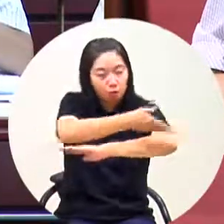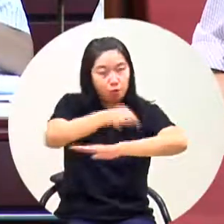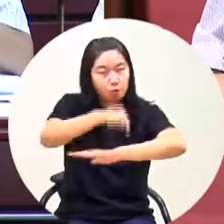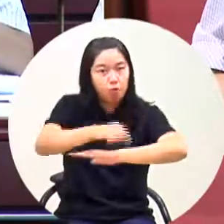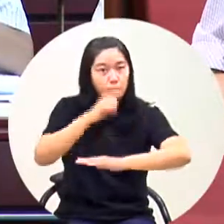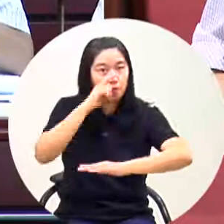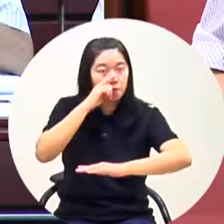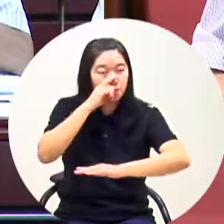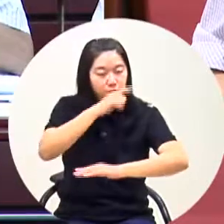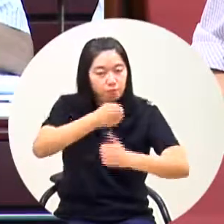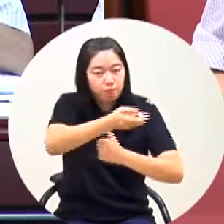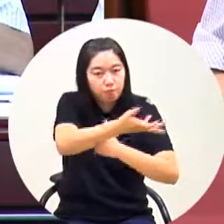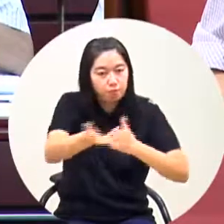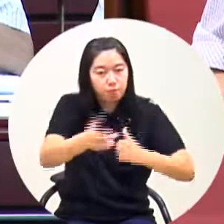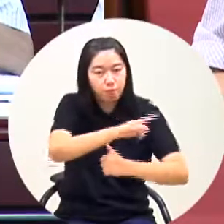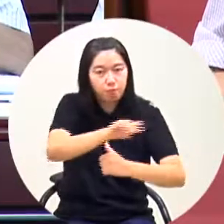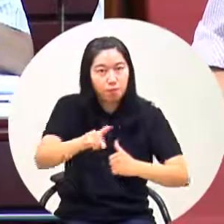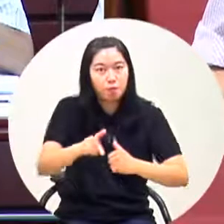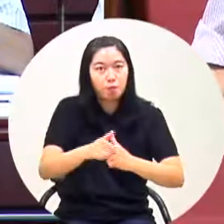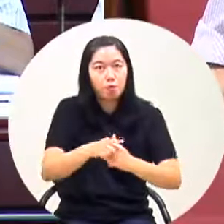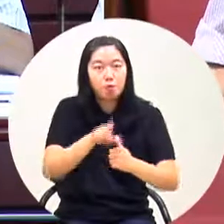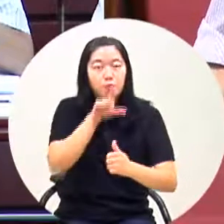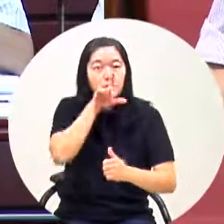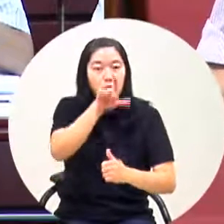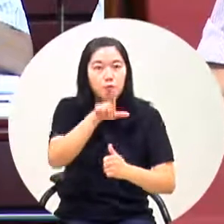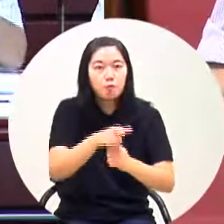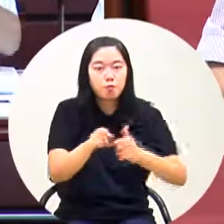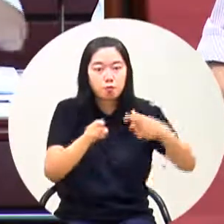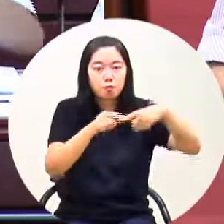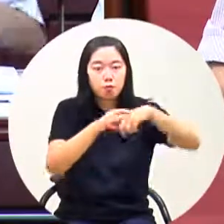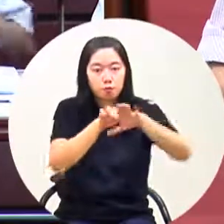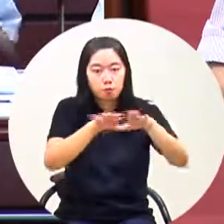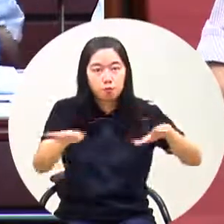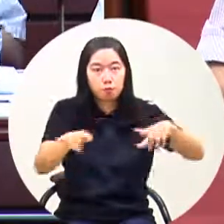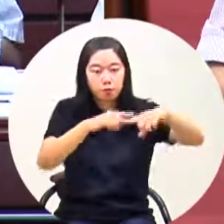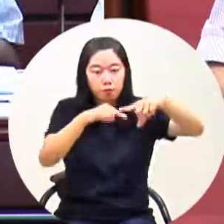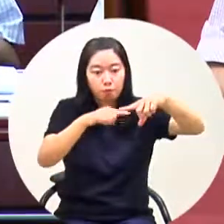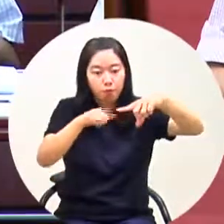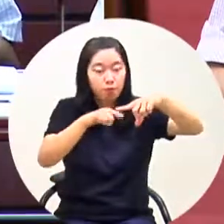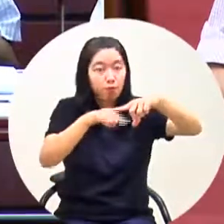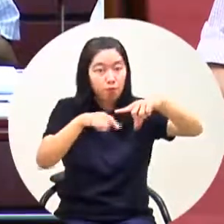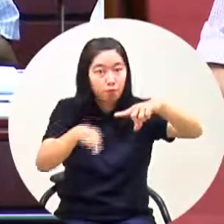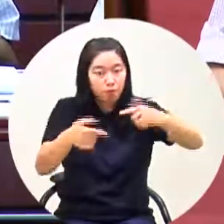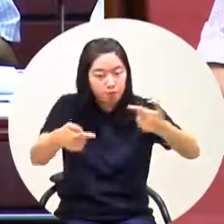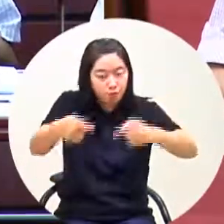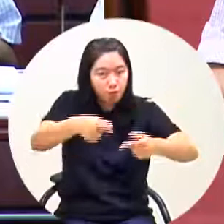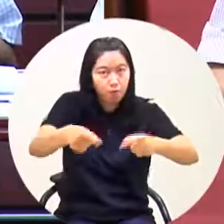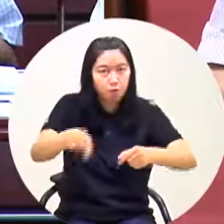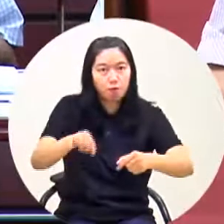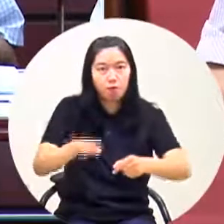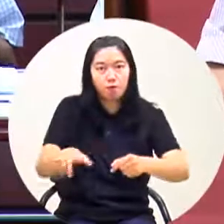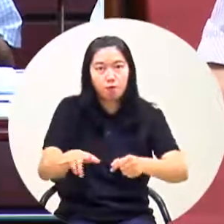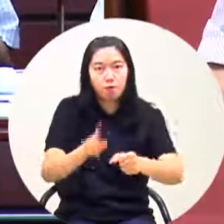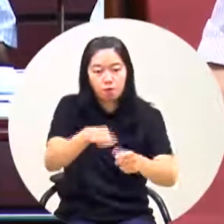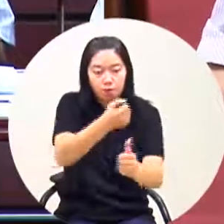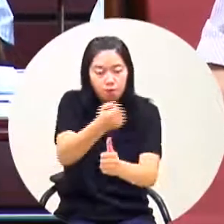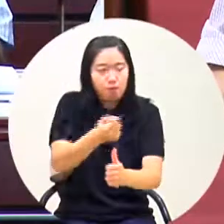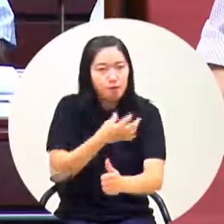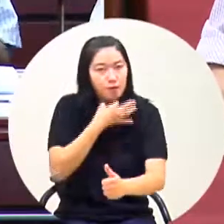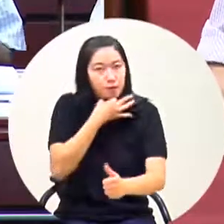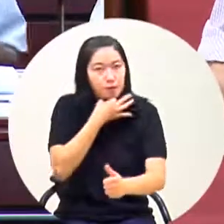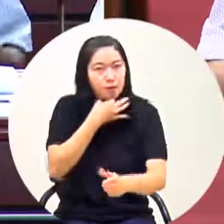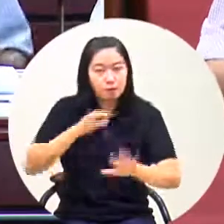一个氨氮这个物件是目前管制上吼有它的一个瓶颈，所以今麦我们要推